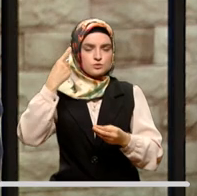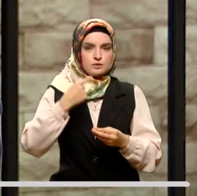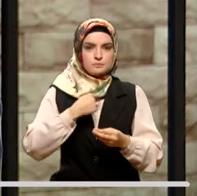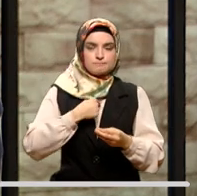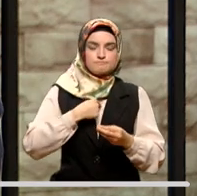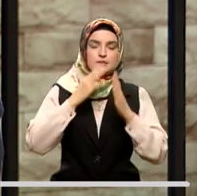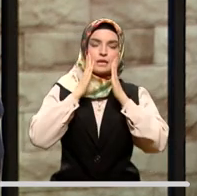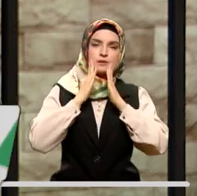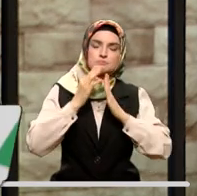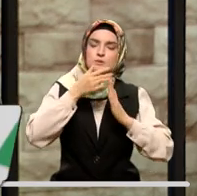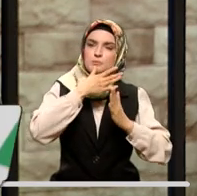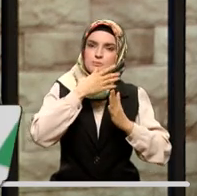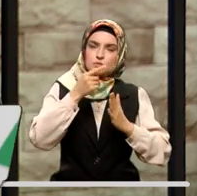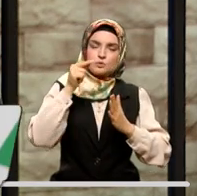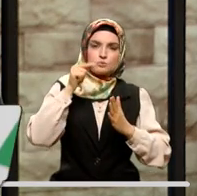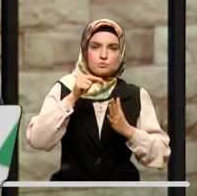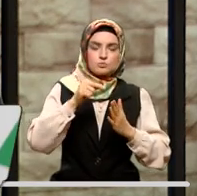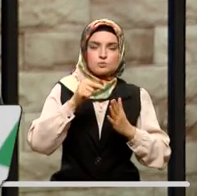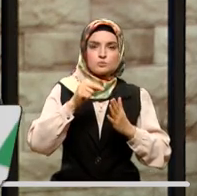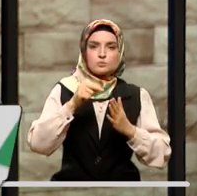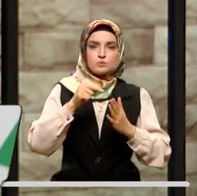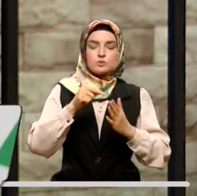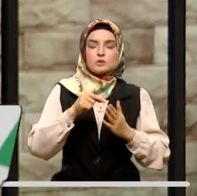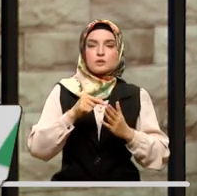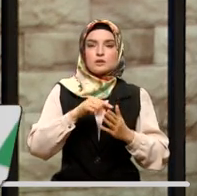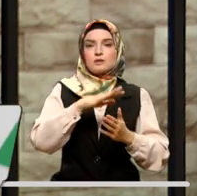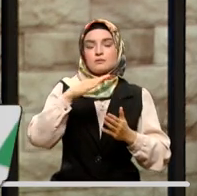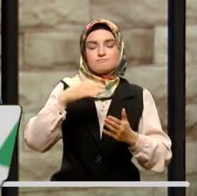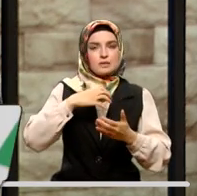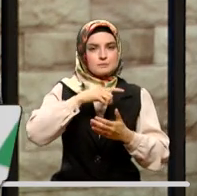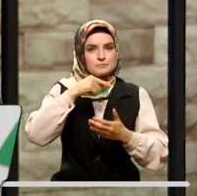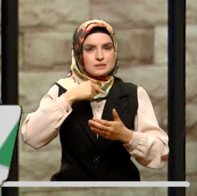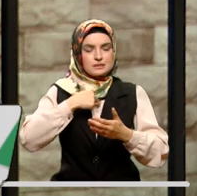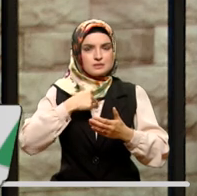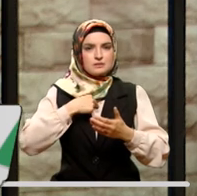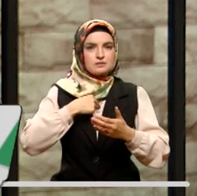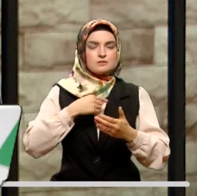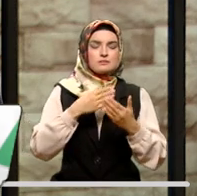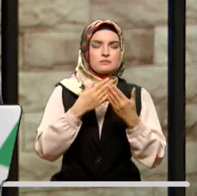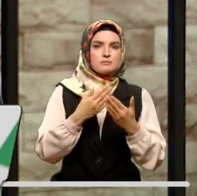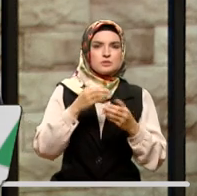ülkemiz ve dünyamızın yaşamış olduğu bu pandemi bu alanda bizi de etkiledi. Biz ilk yıl